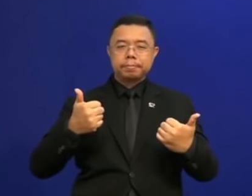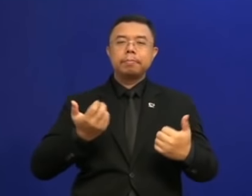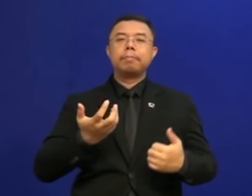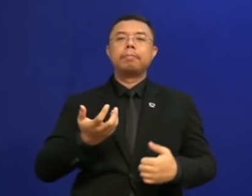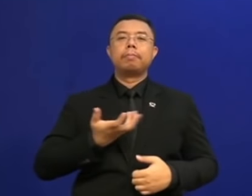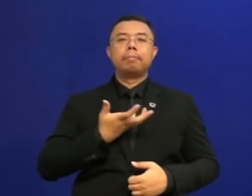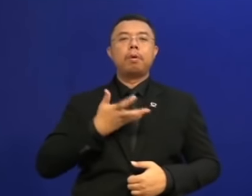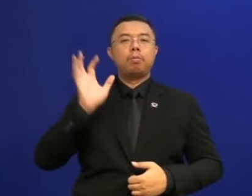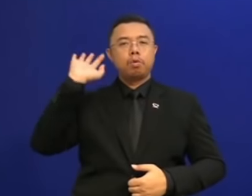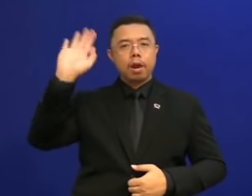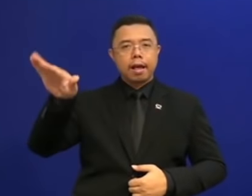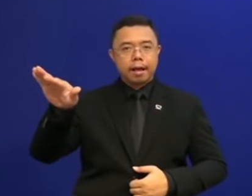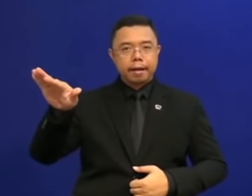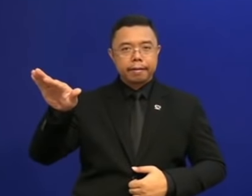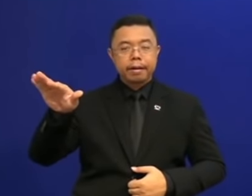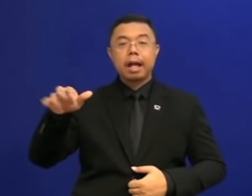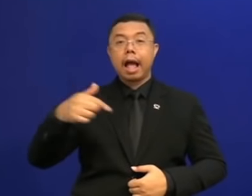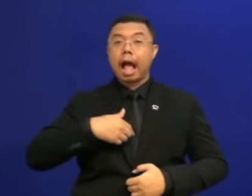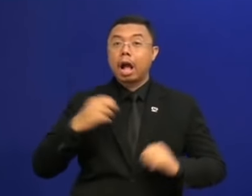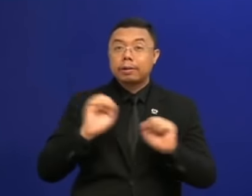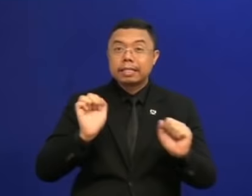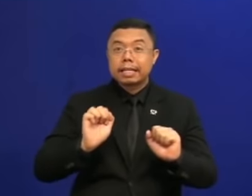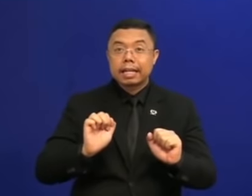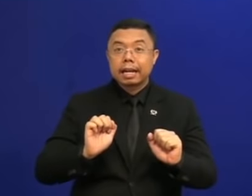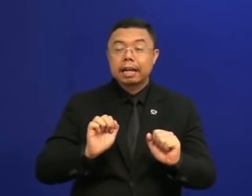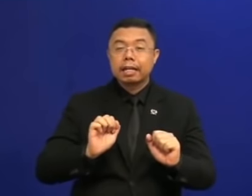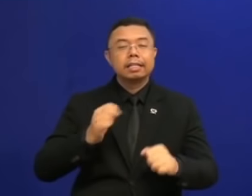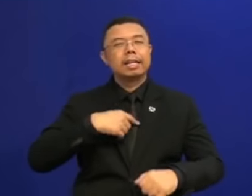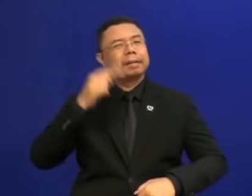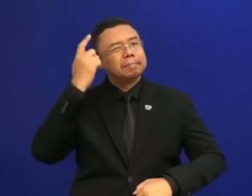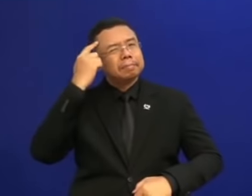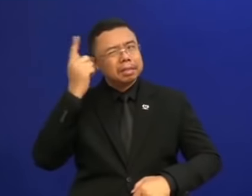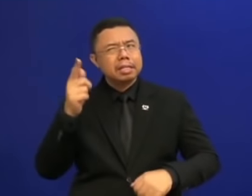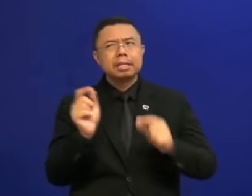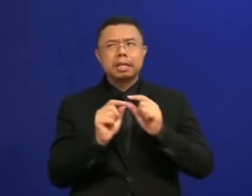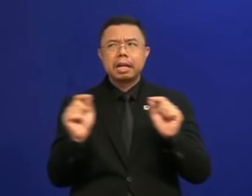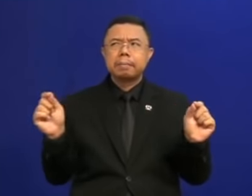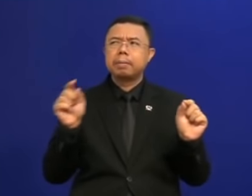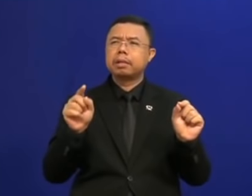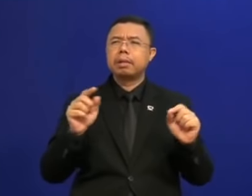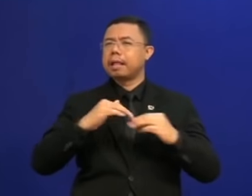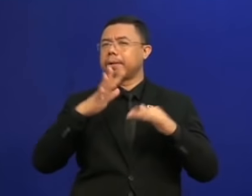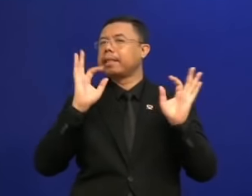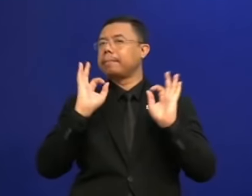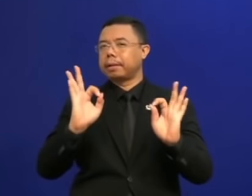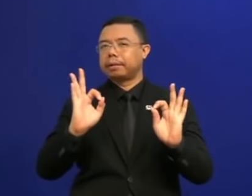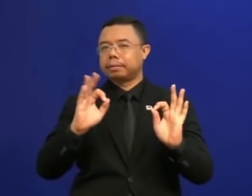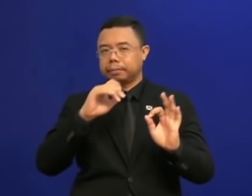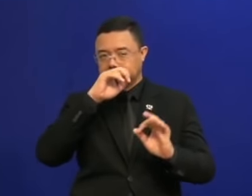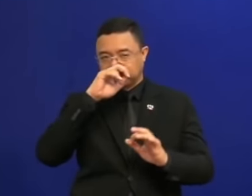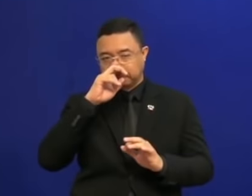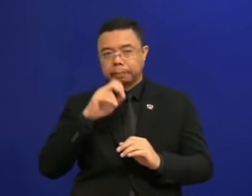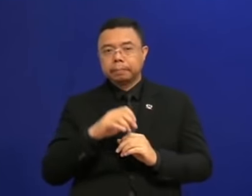akan pulang. Aku segera, saya kira kalimat itu lebih tepat.